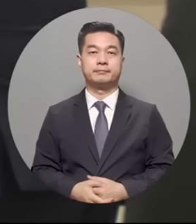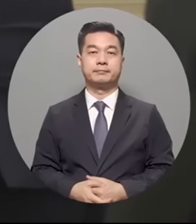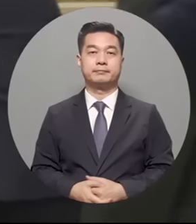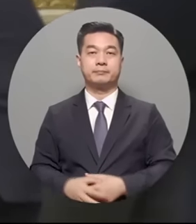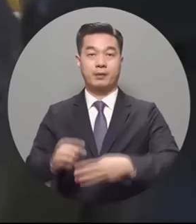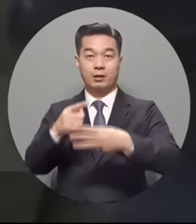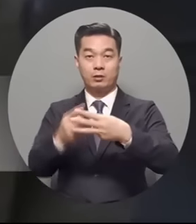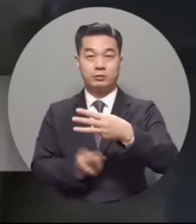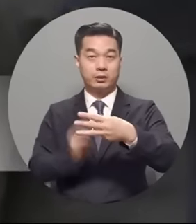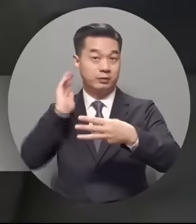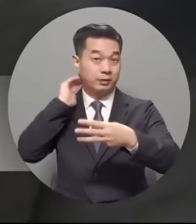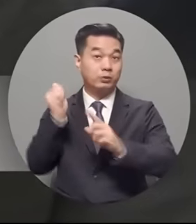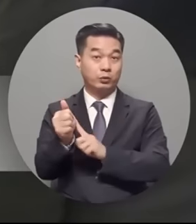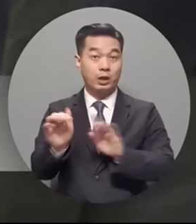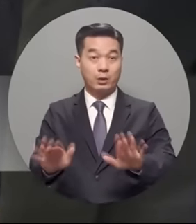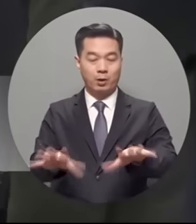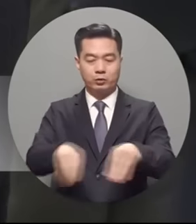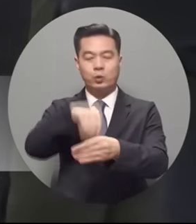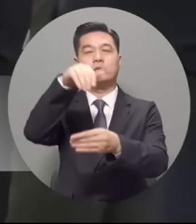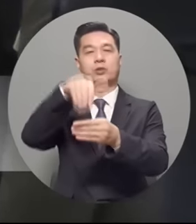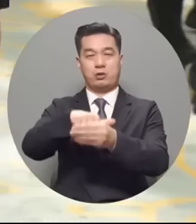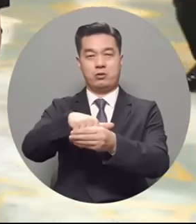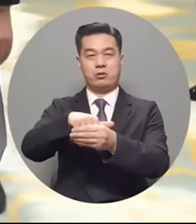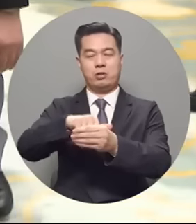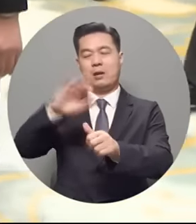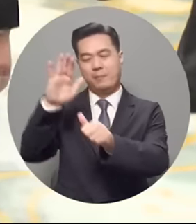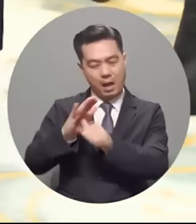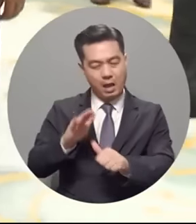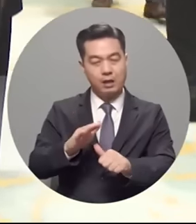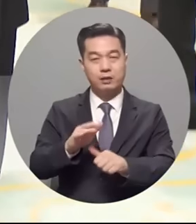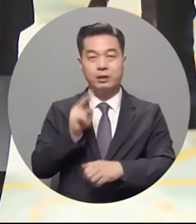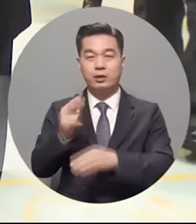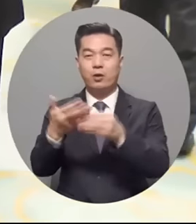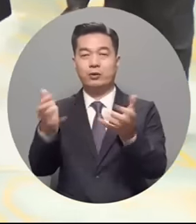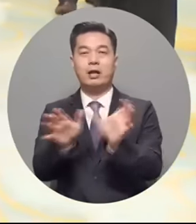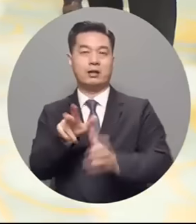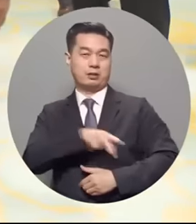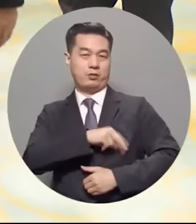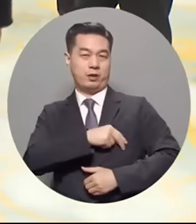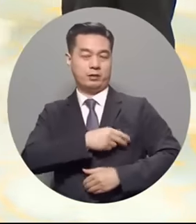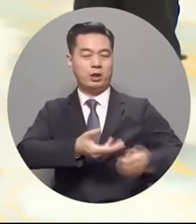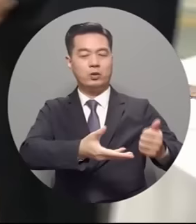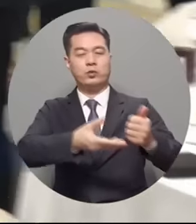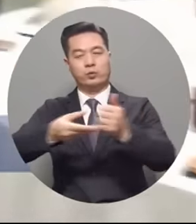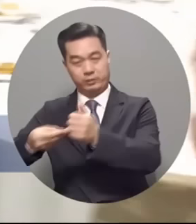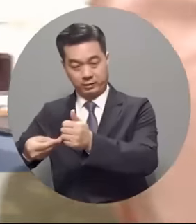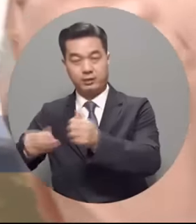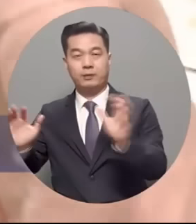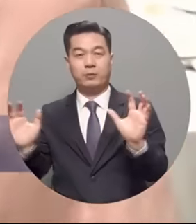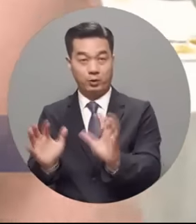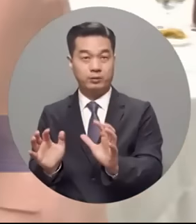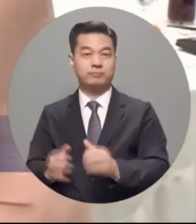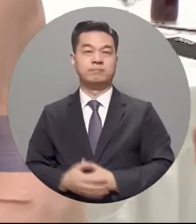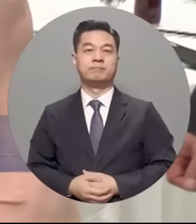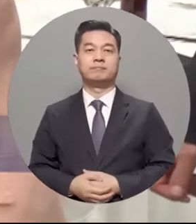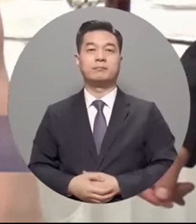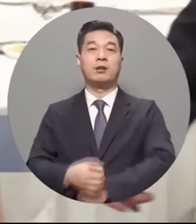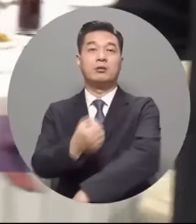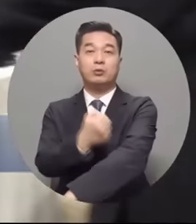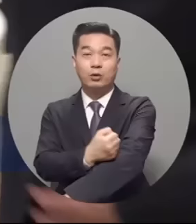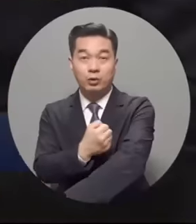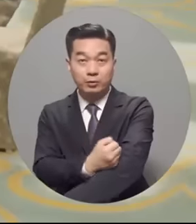윤석열 대통령이 이번 총선에서 고배를 마신 여당 의원들을 청와대로 초대했습니다. 그래,